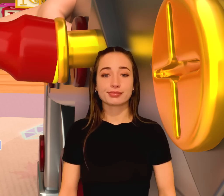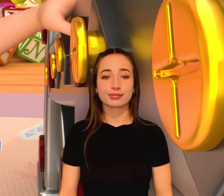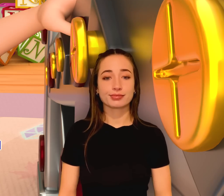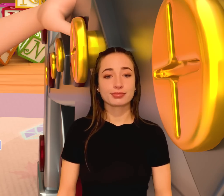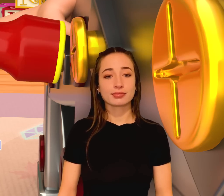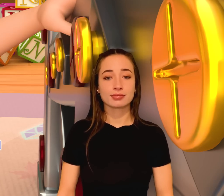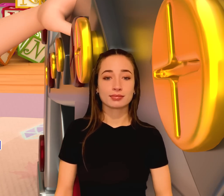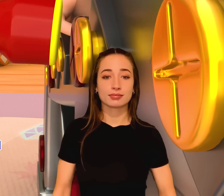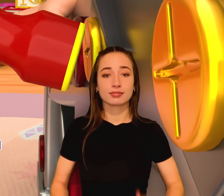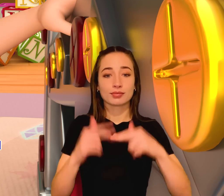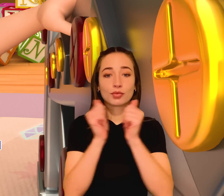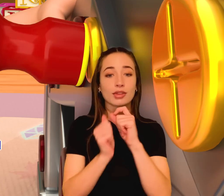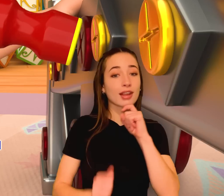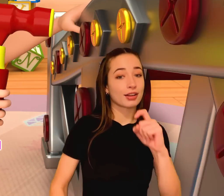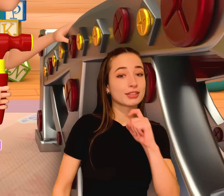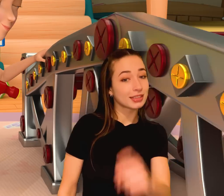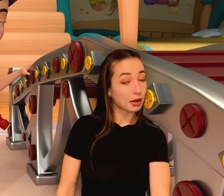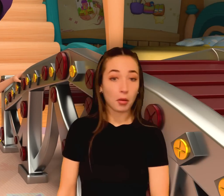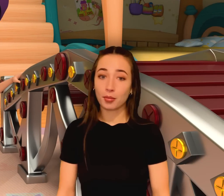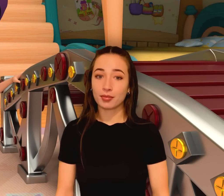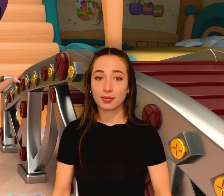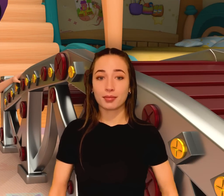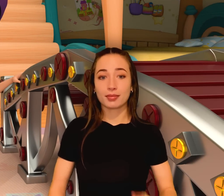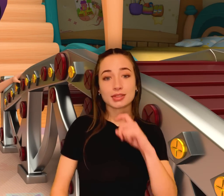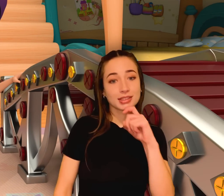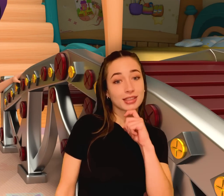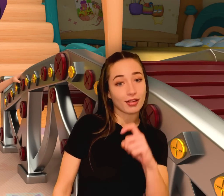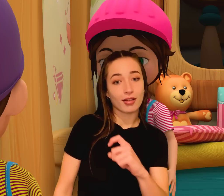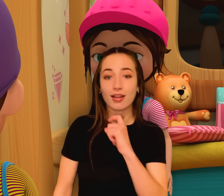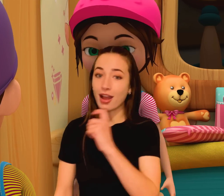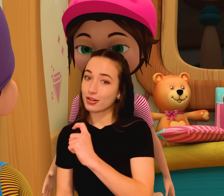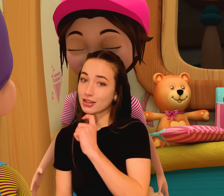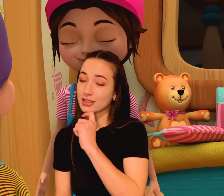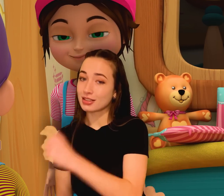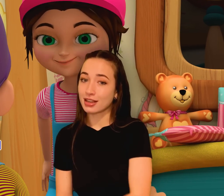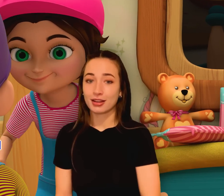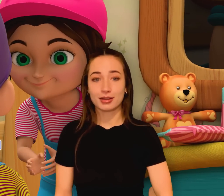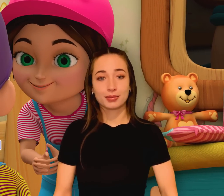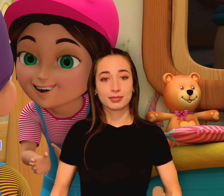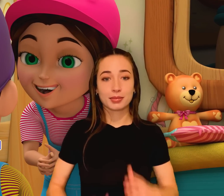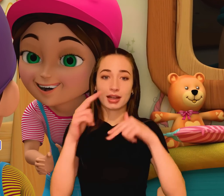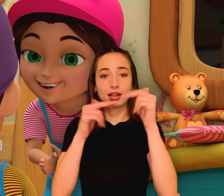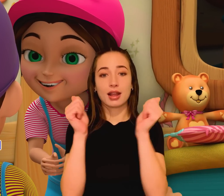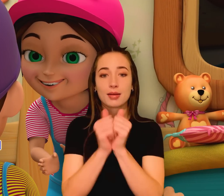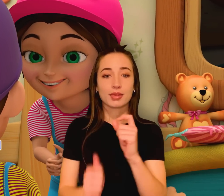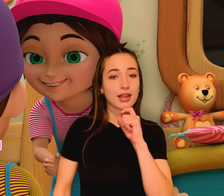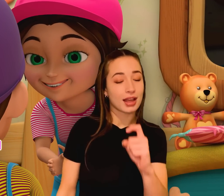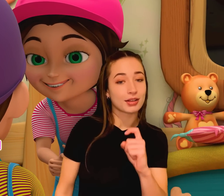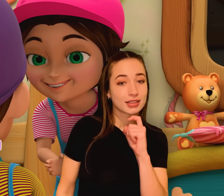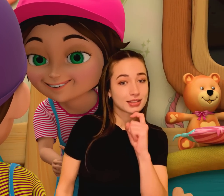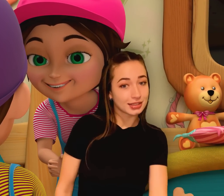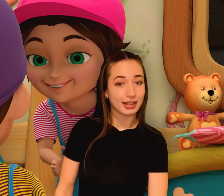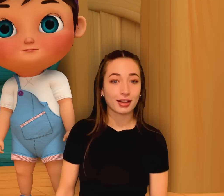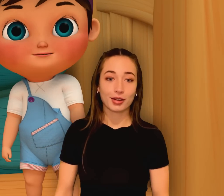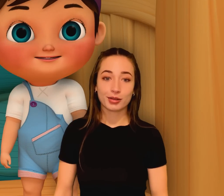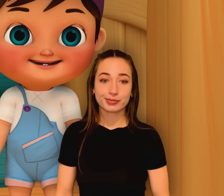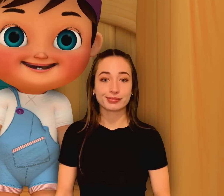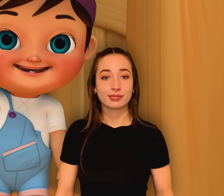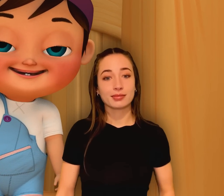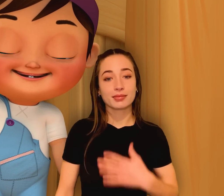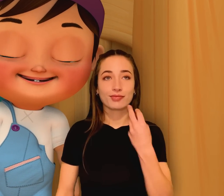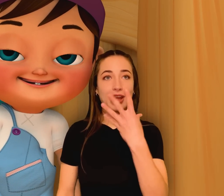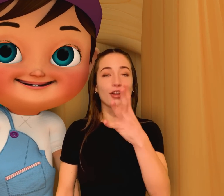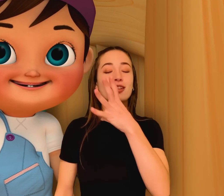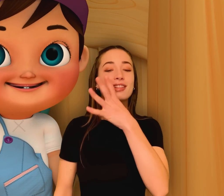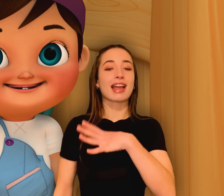ょう。鉄の棒でかけろ、かけろ、かけろ。鉄の棒でかけろ。